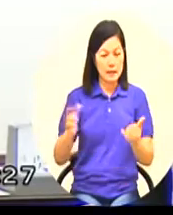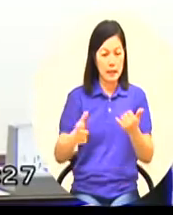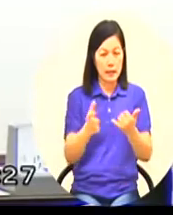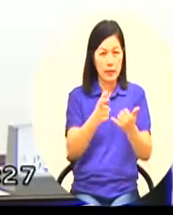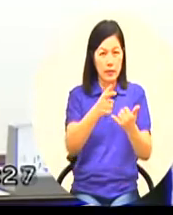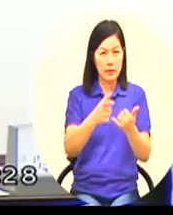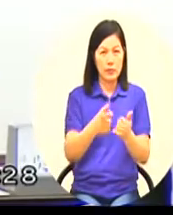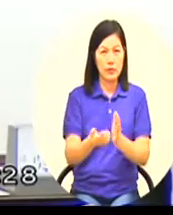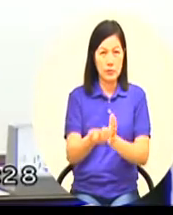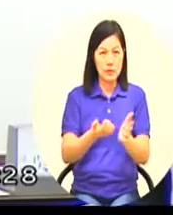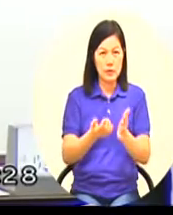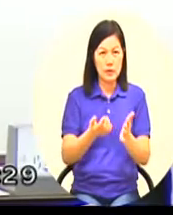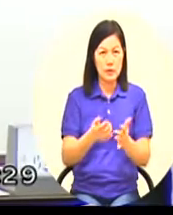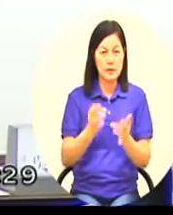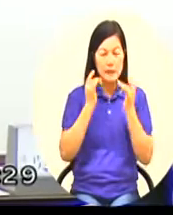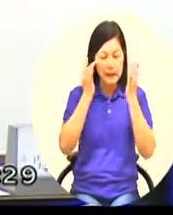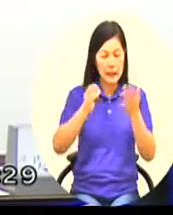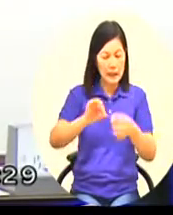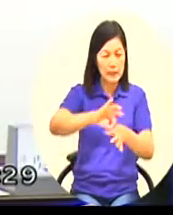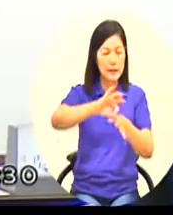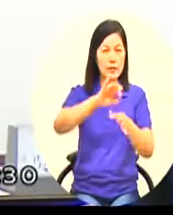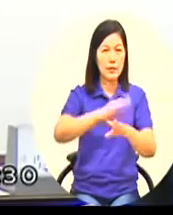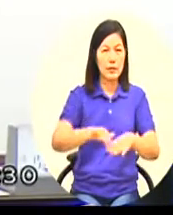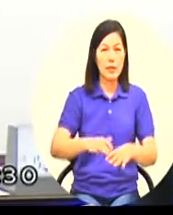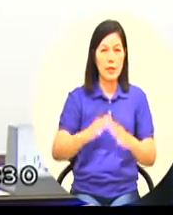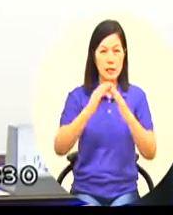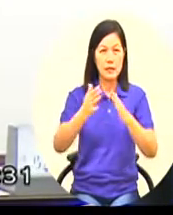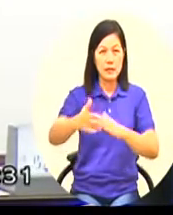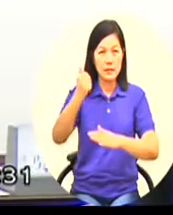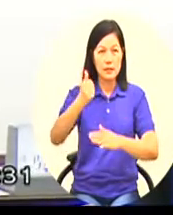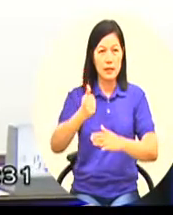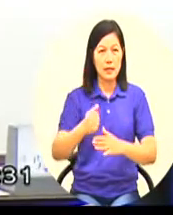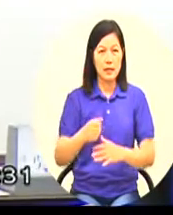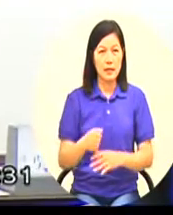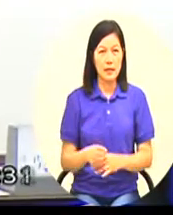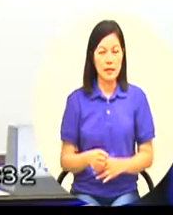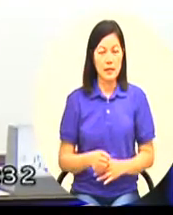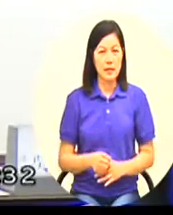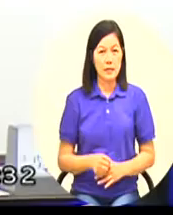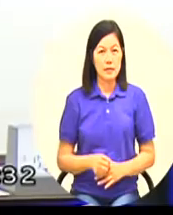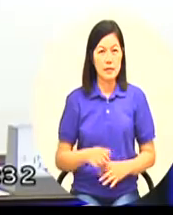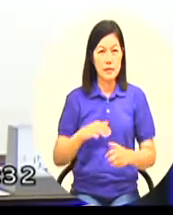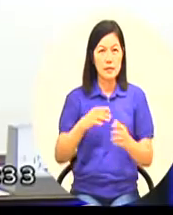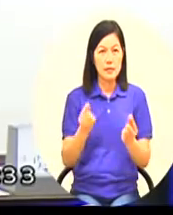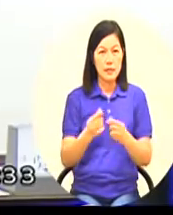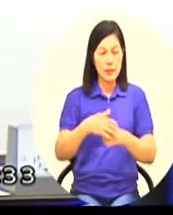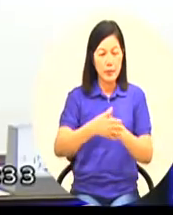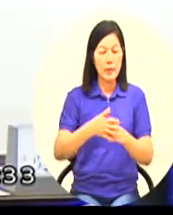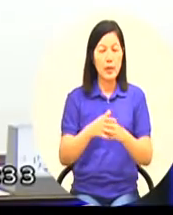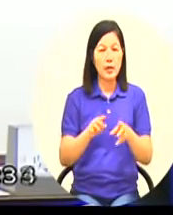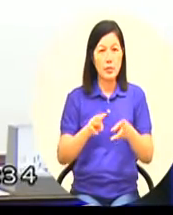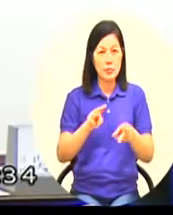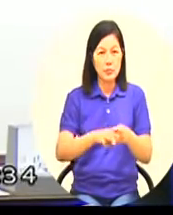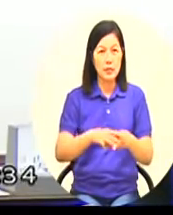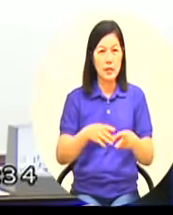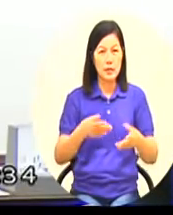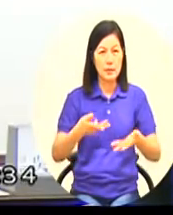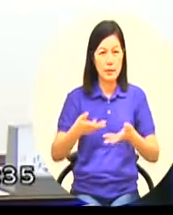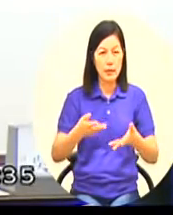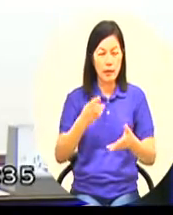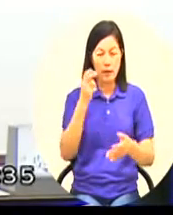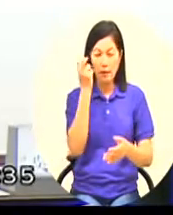市场的反应快到就是保全业 要调高公寓大楼的管理